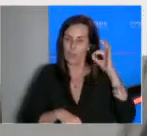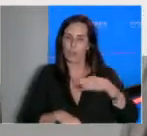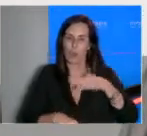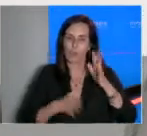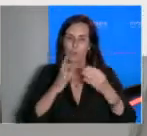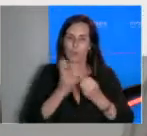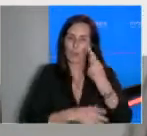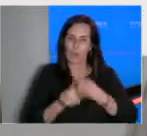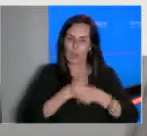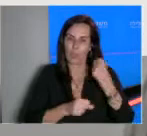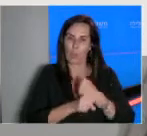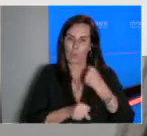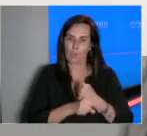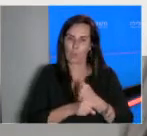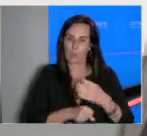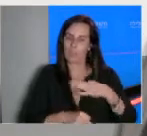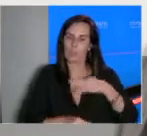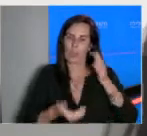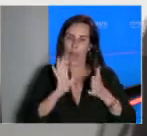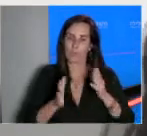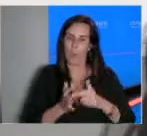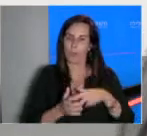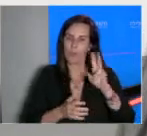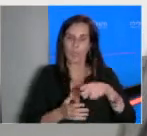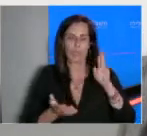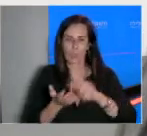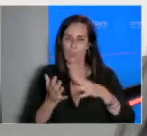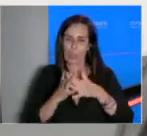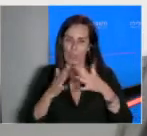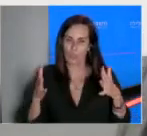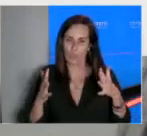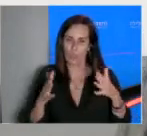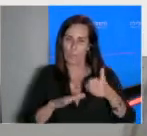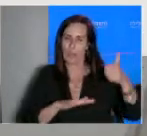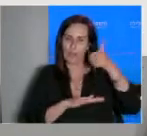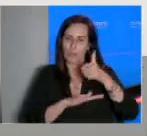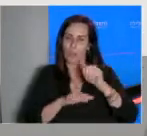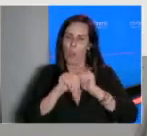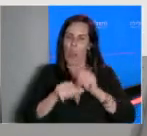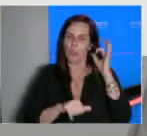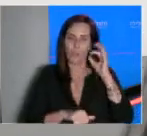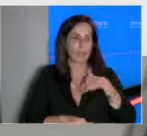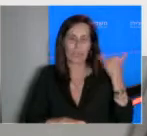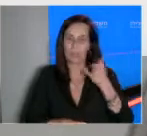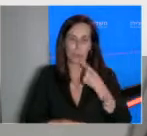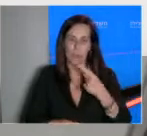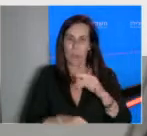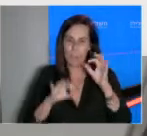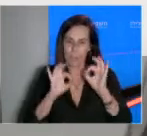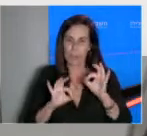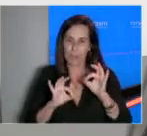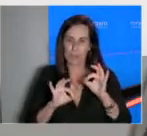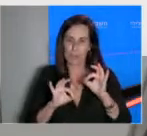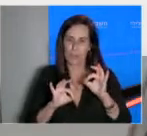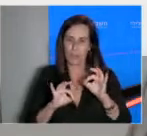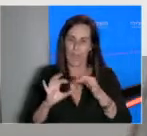אלימות, עם שיקום כלכלי תעסוקתי של נפגעות אלימות, יש לי את הזכות הגדולה להיות מנכלית רוח נשית, אבל אני תמיד אומרת, באמת הציטוט